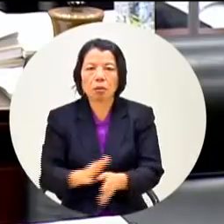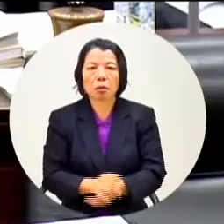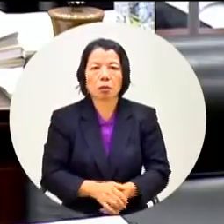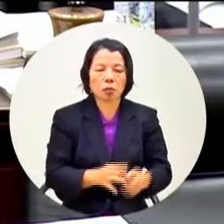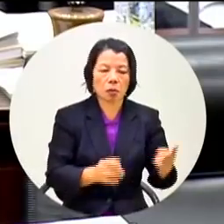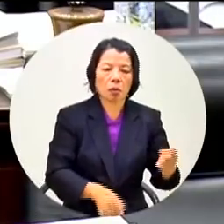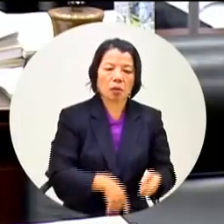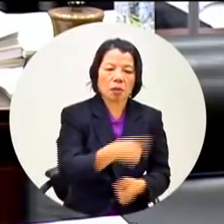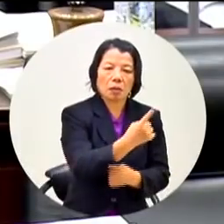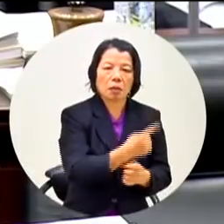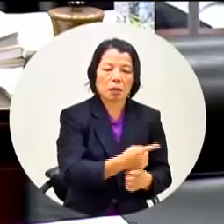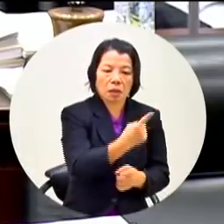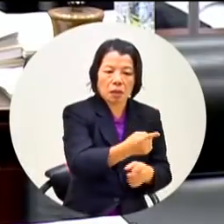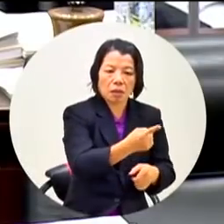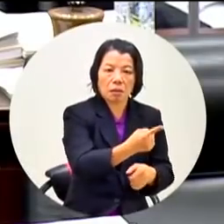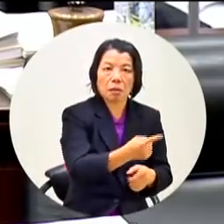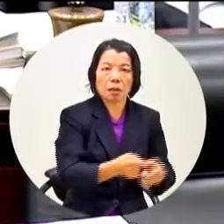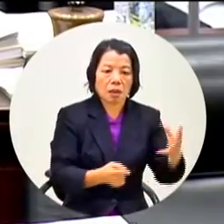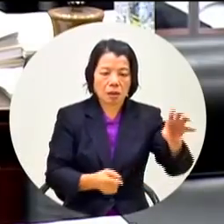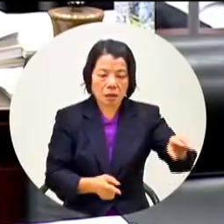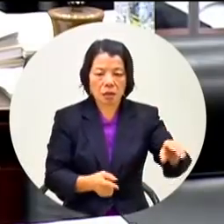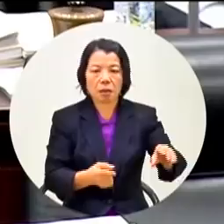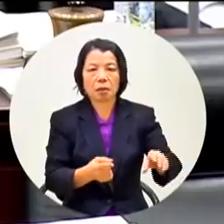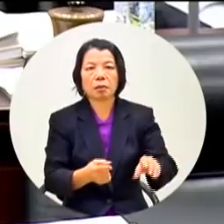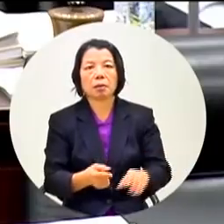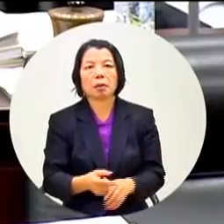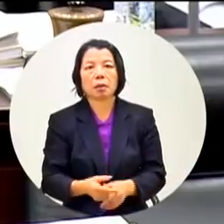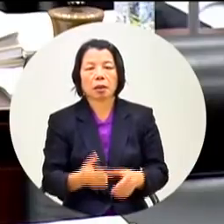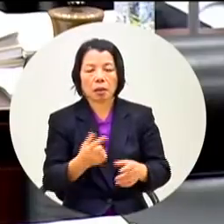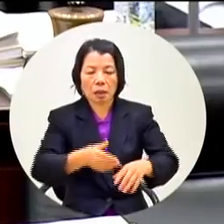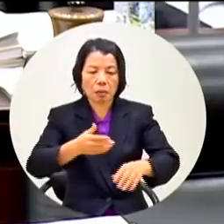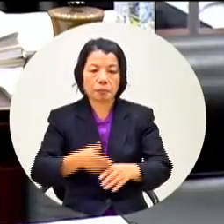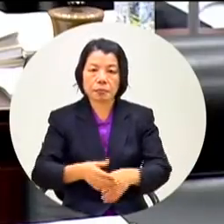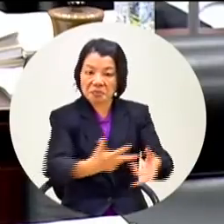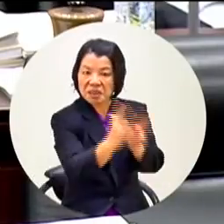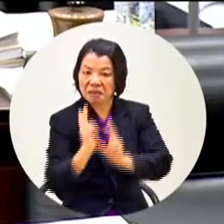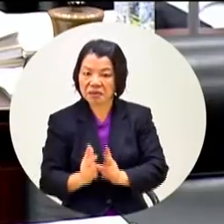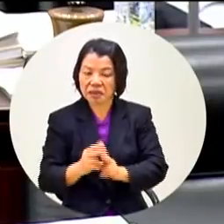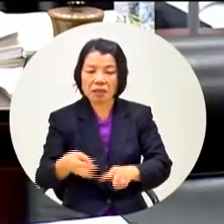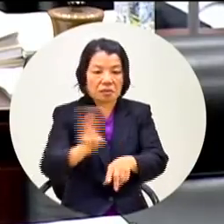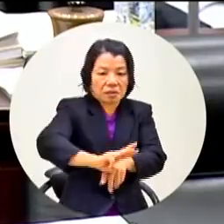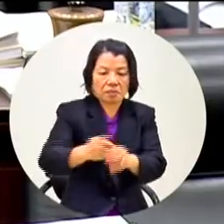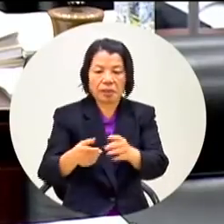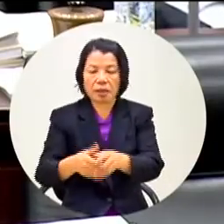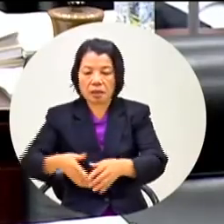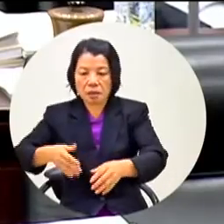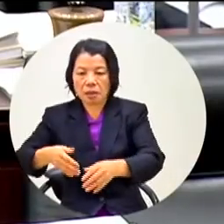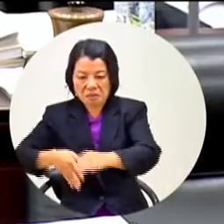高价地下化就是3倍的钱跟10倍的钱。那